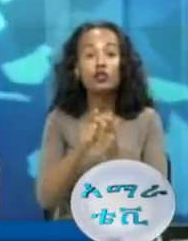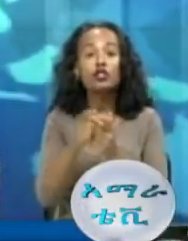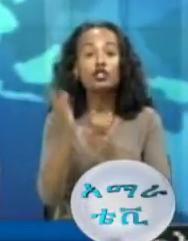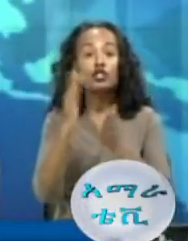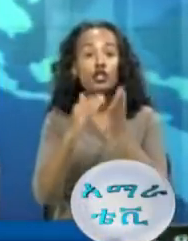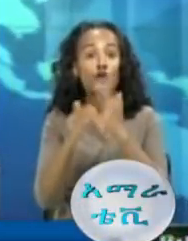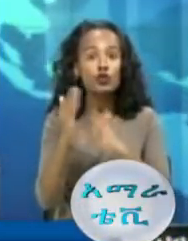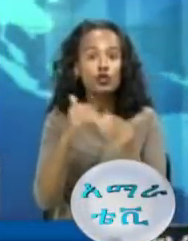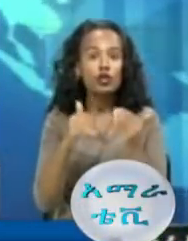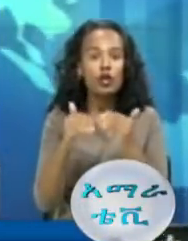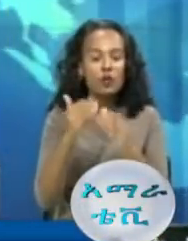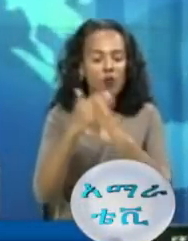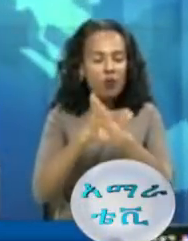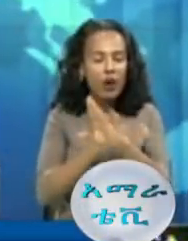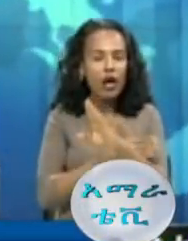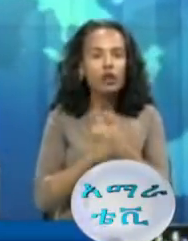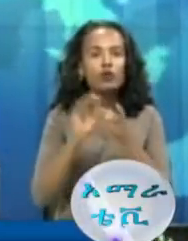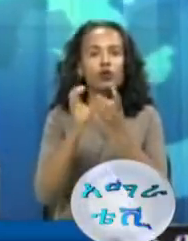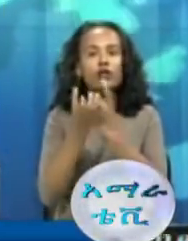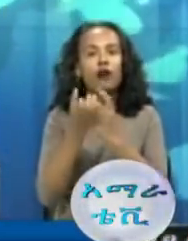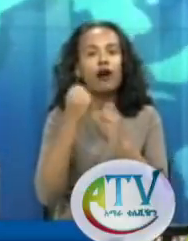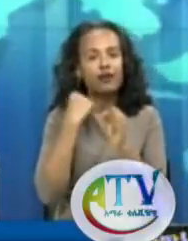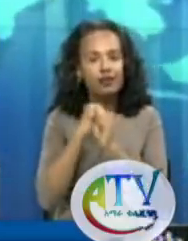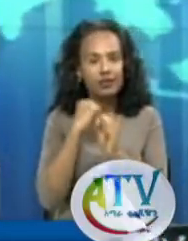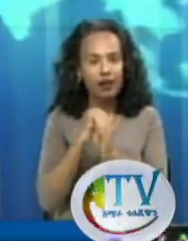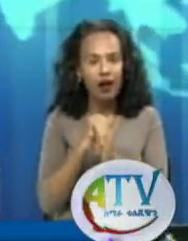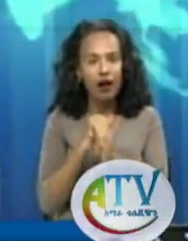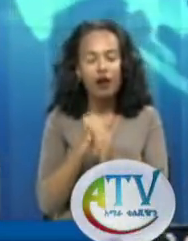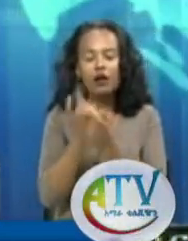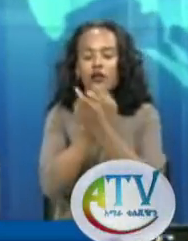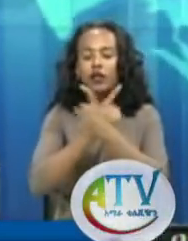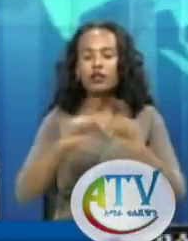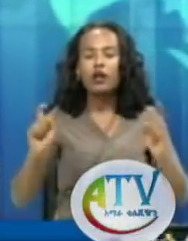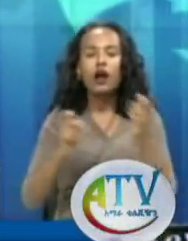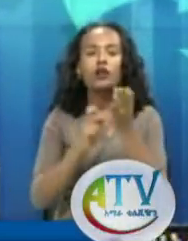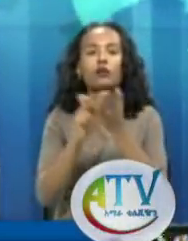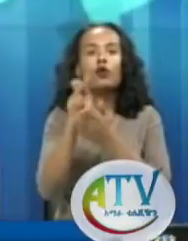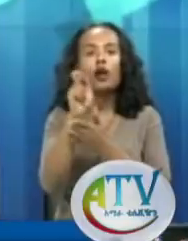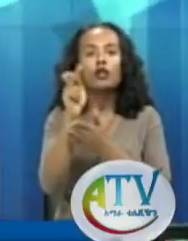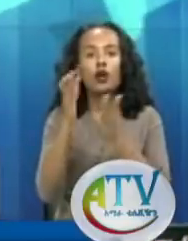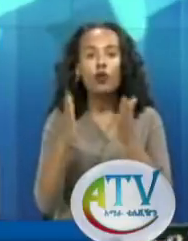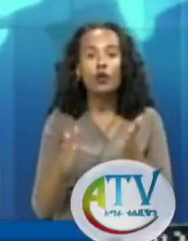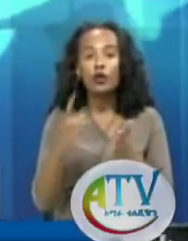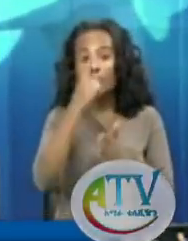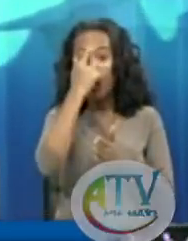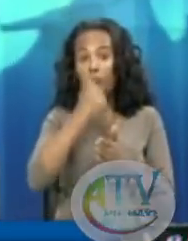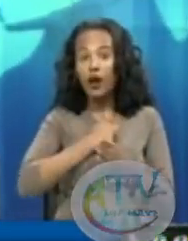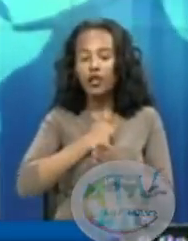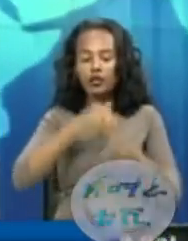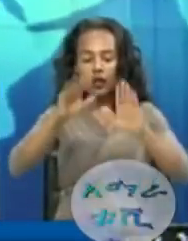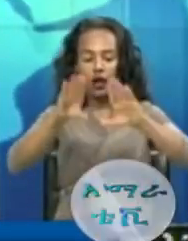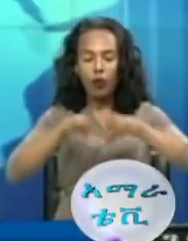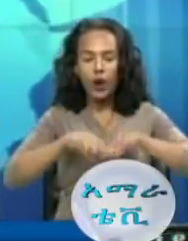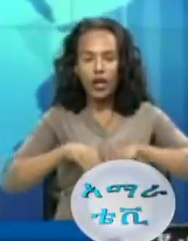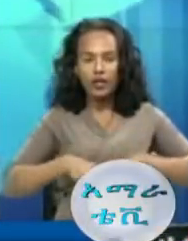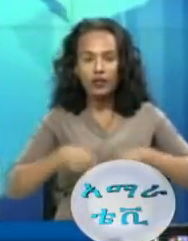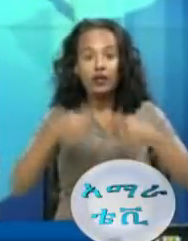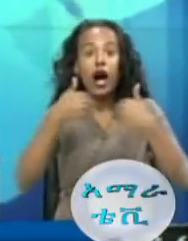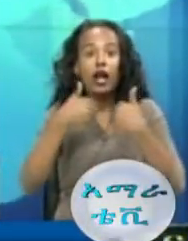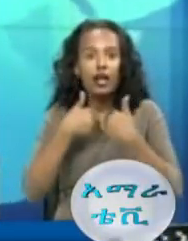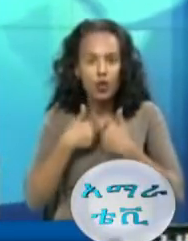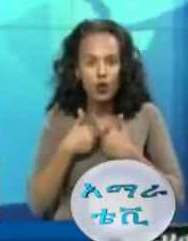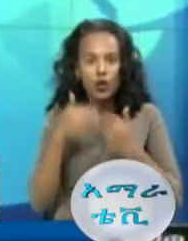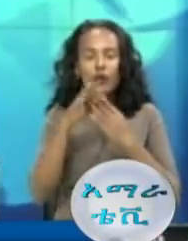ግድፈቶች በሚያርም መልክ እንዲከናወን፣ ነፃና ዲሞክራሲ ሆኖ ተአማኒና ተቀባይነት